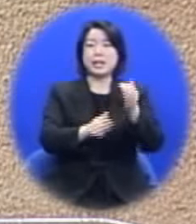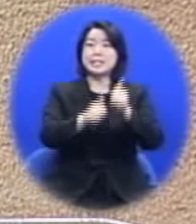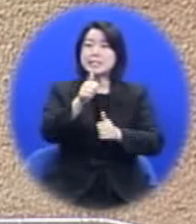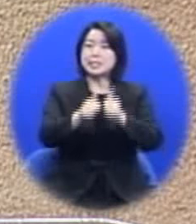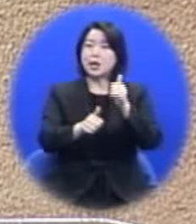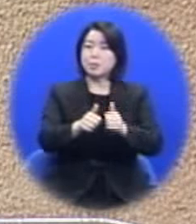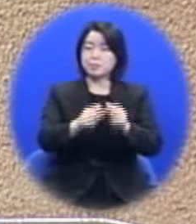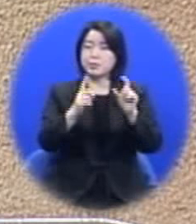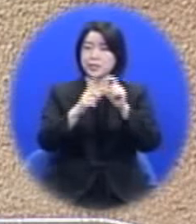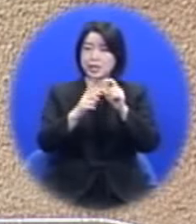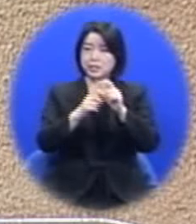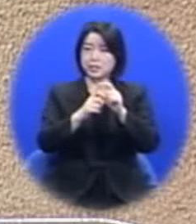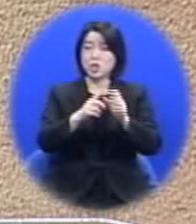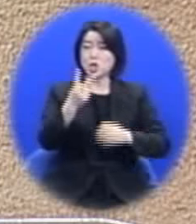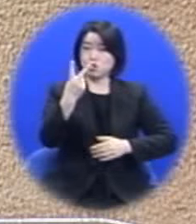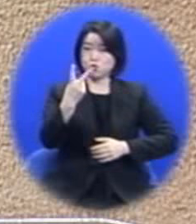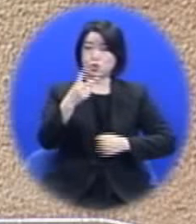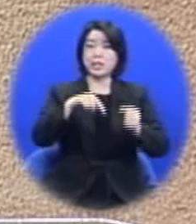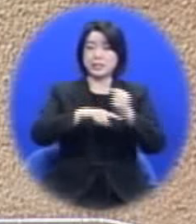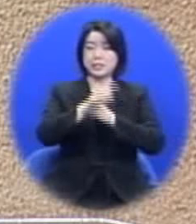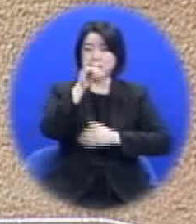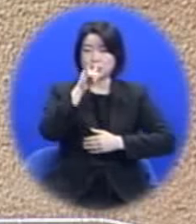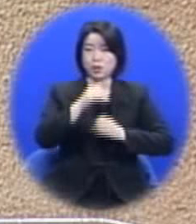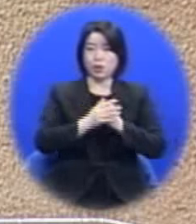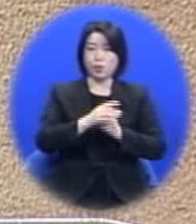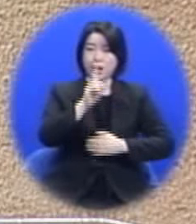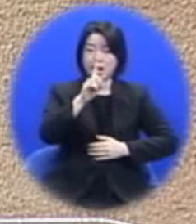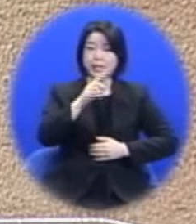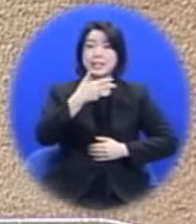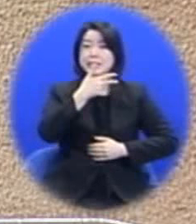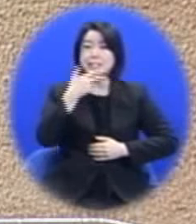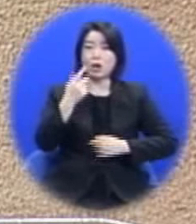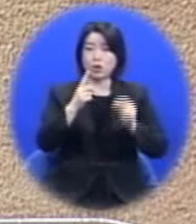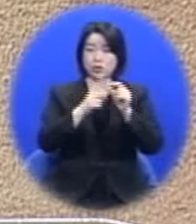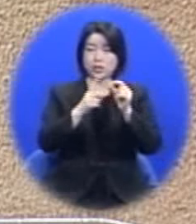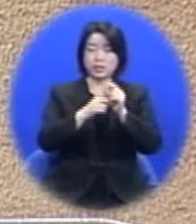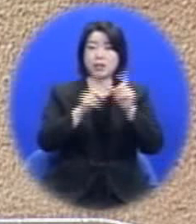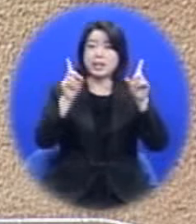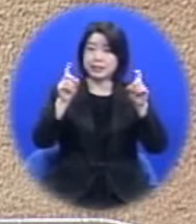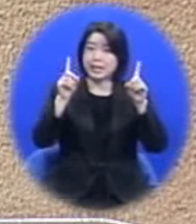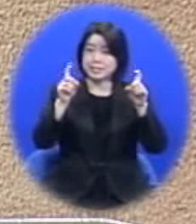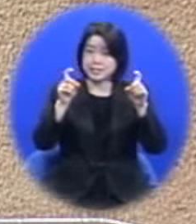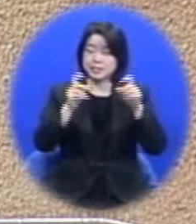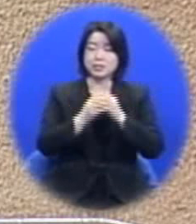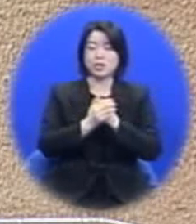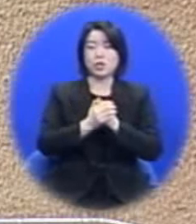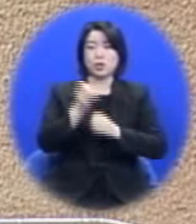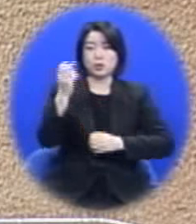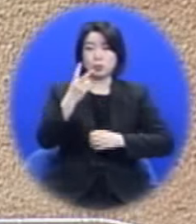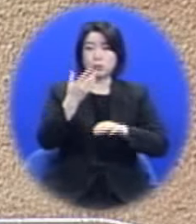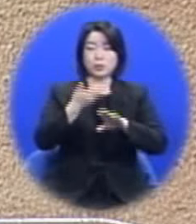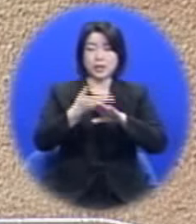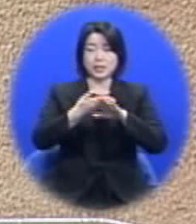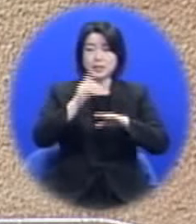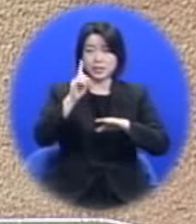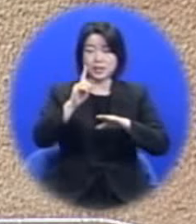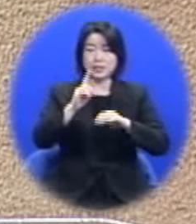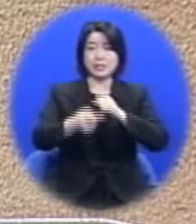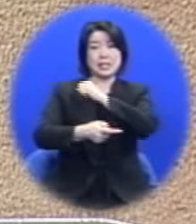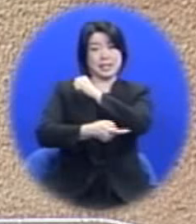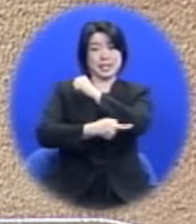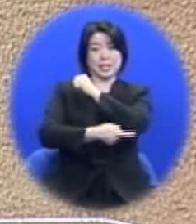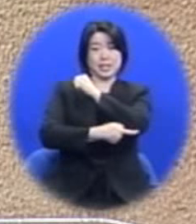부분은 그 두 가지 의미가 있습니다. 하나는 테스트라는 뜻이고 하나는 템테이션, 유혹이라는